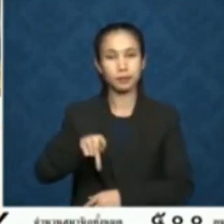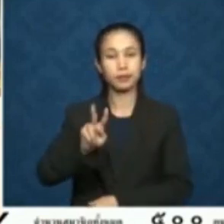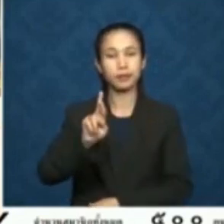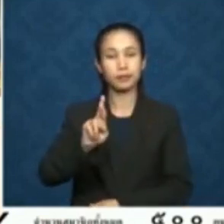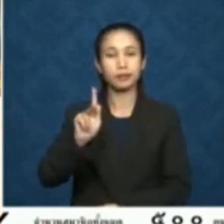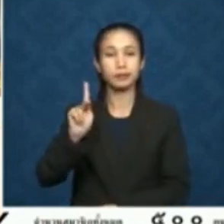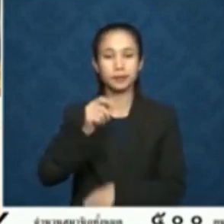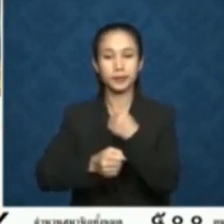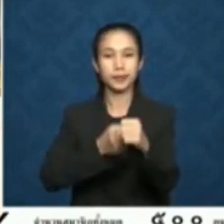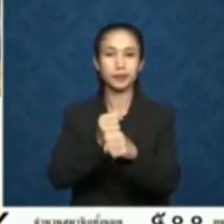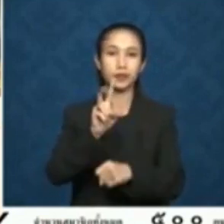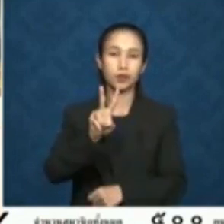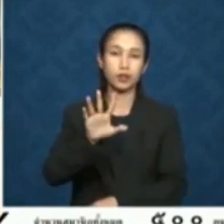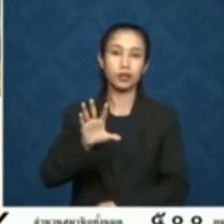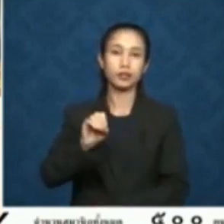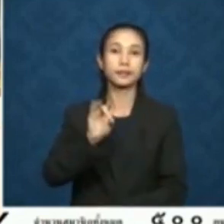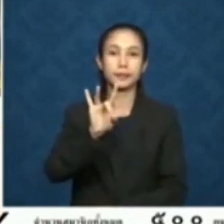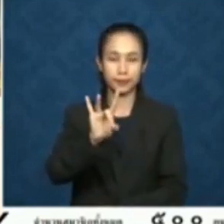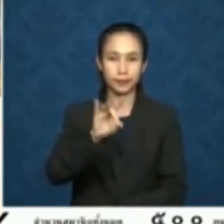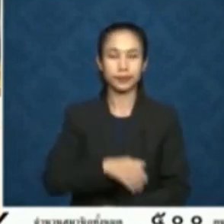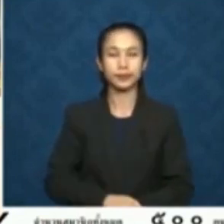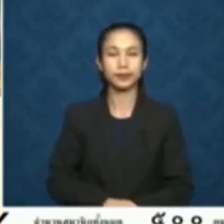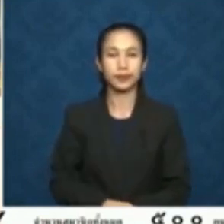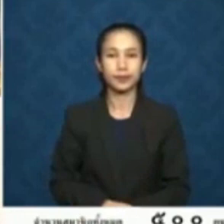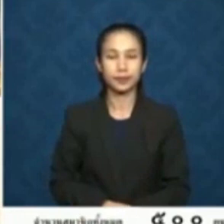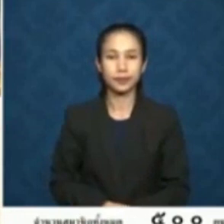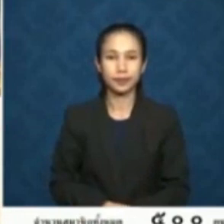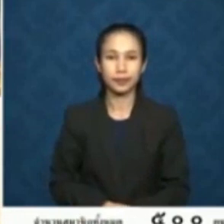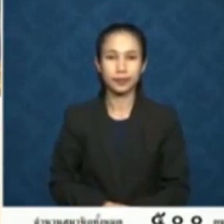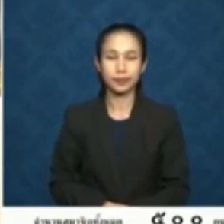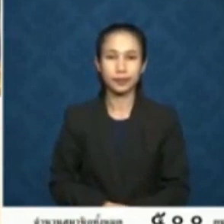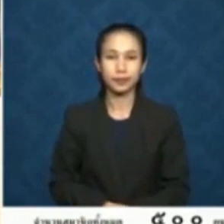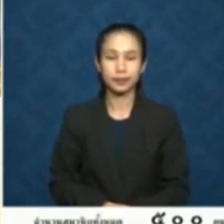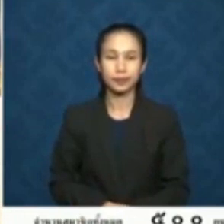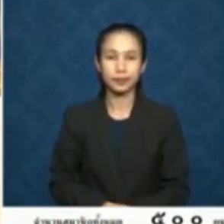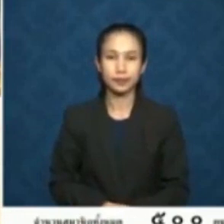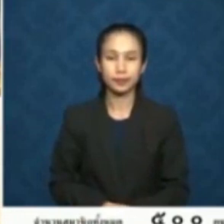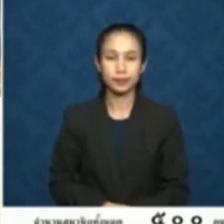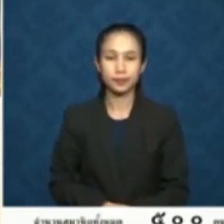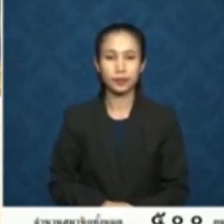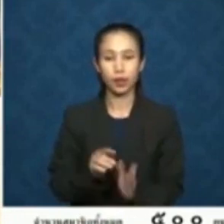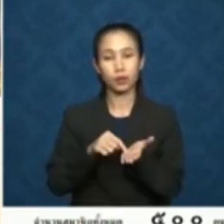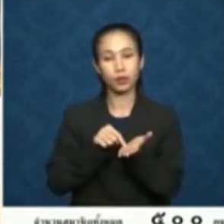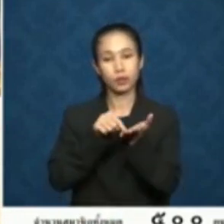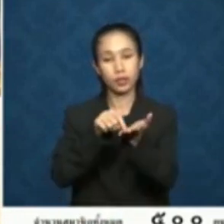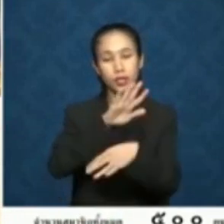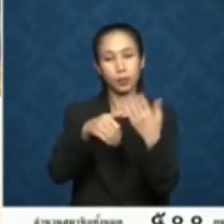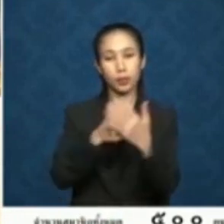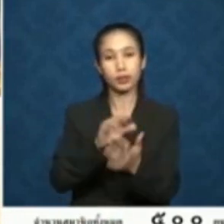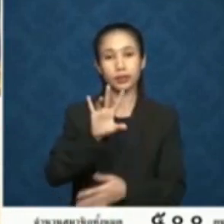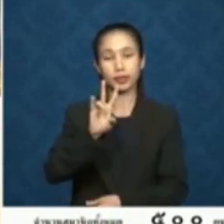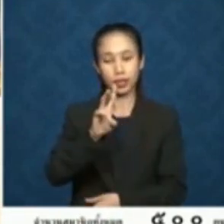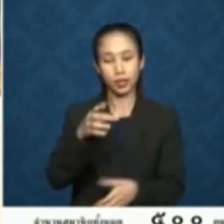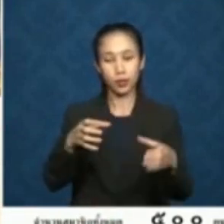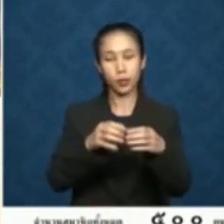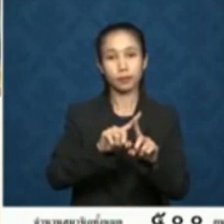นดการประมงพ.ศ. 2558ของผู้ยื่นนะครับทั้ง7คณะซึ่